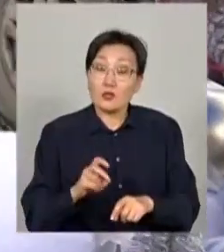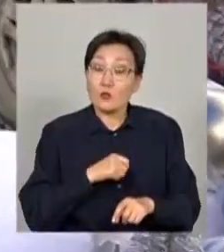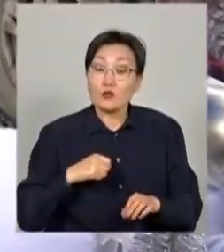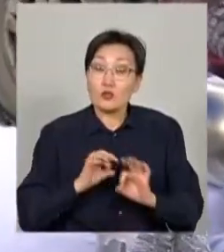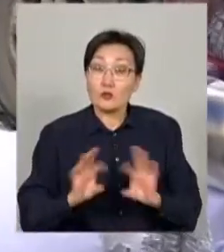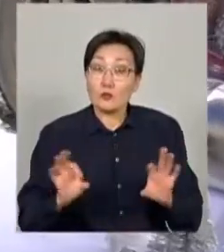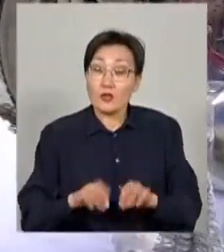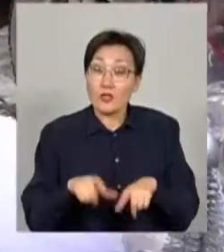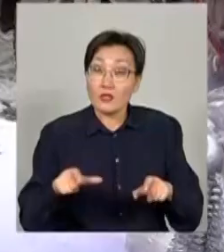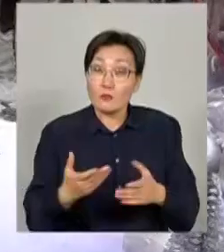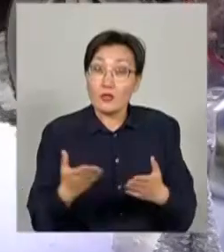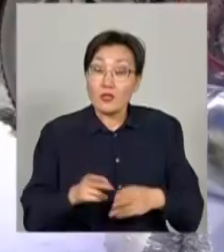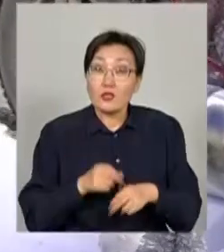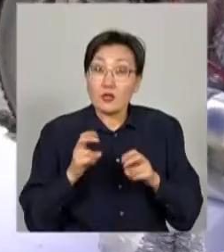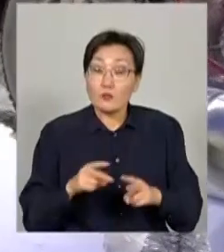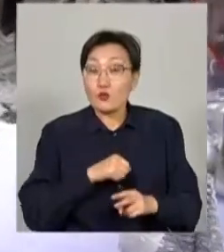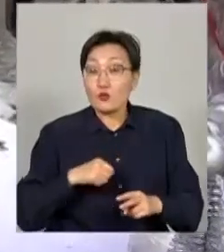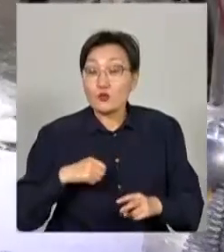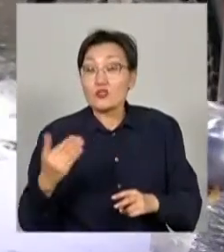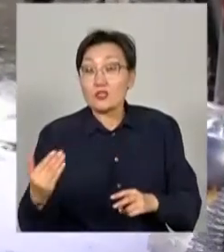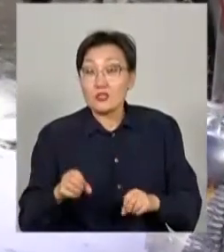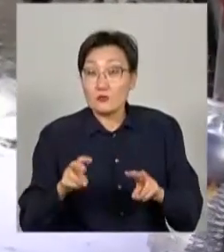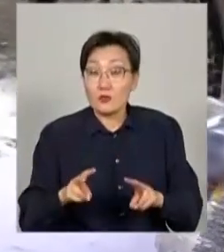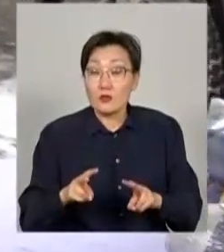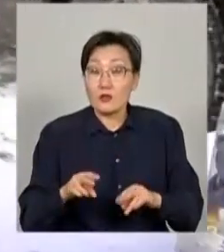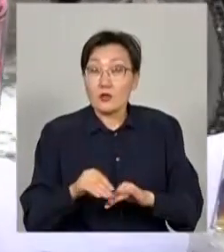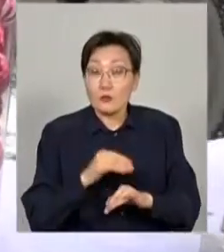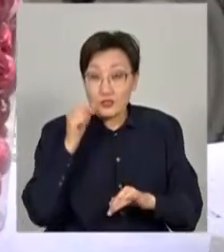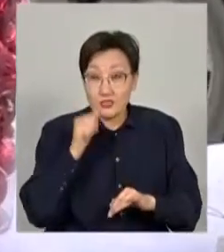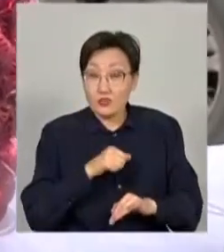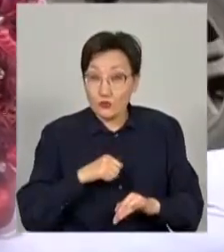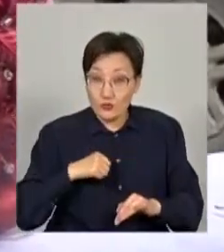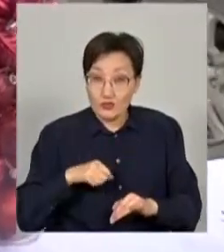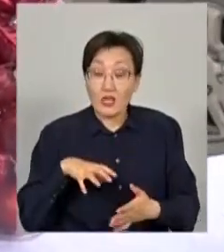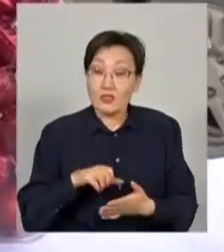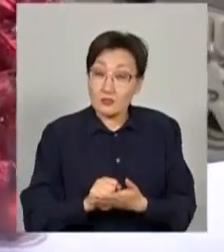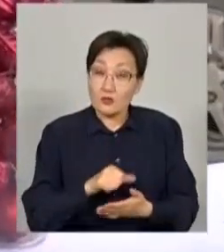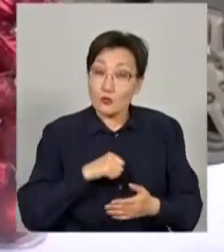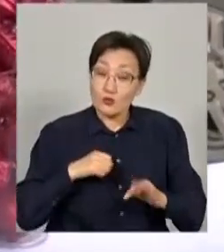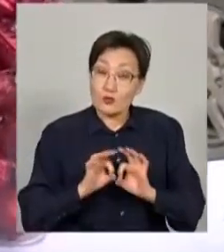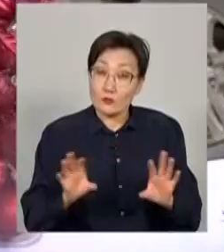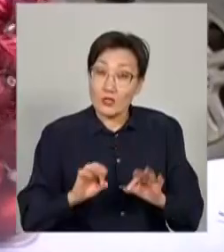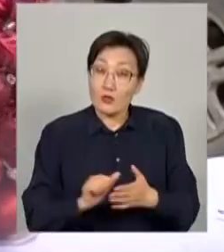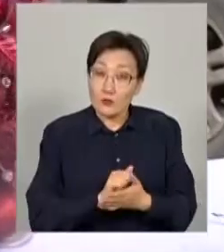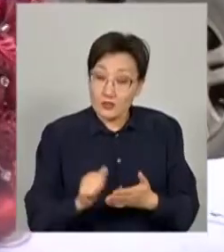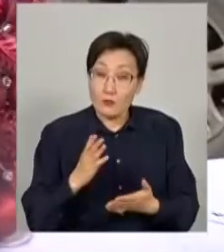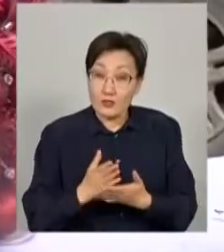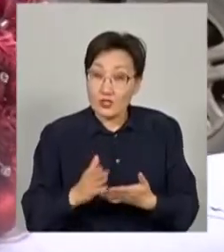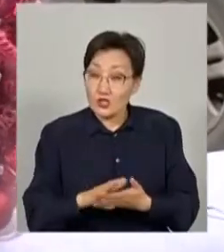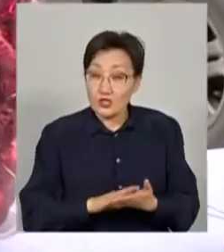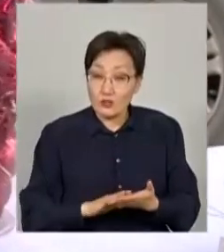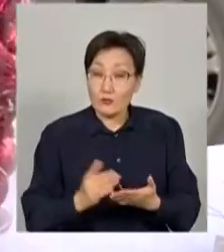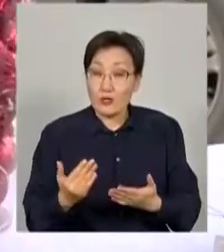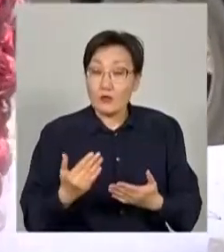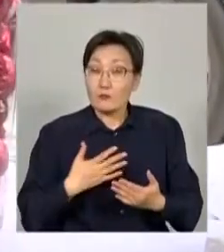Тұтынушыларға қауіпсіздік нелерін түсіндіреді, өзі өйткені ол күйім ол жұмыспен айналысқан, өзі түсіндіреді. Өзінің қағазы бәрі бар. Ешқандай, мен